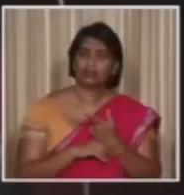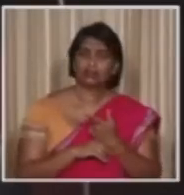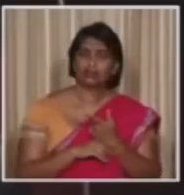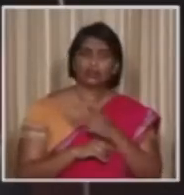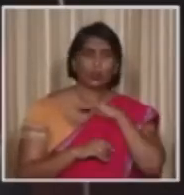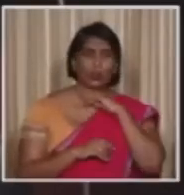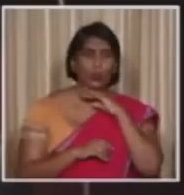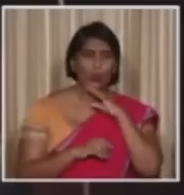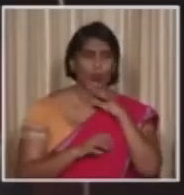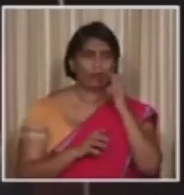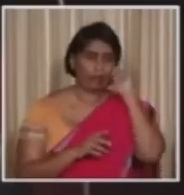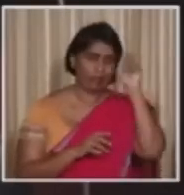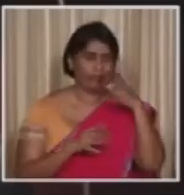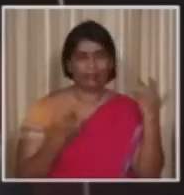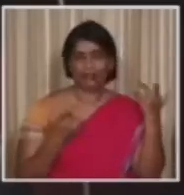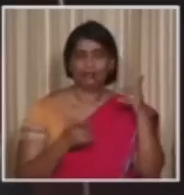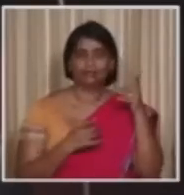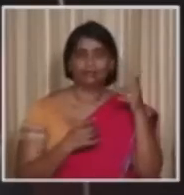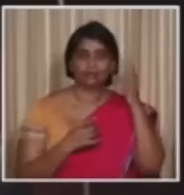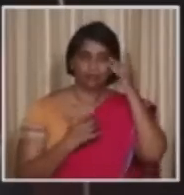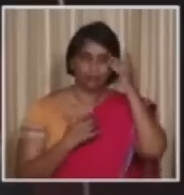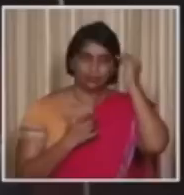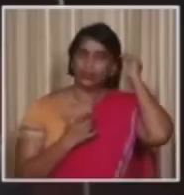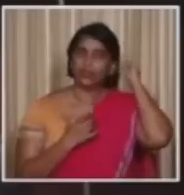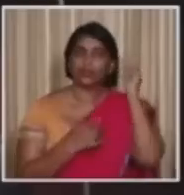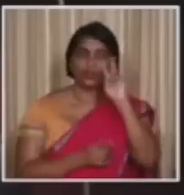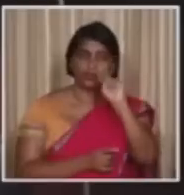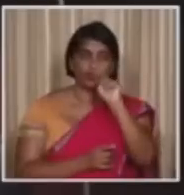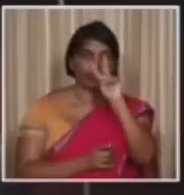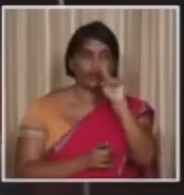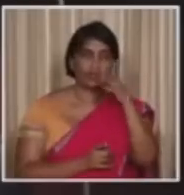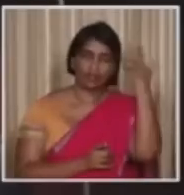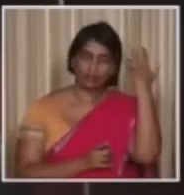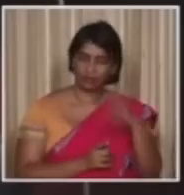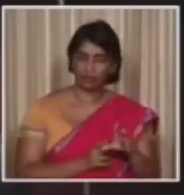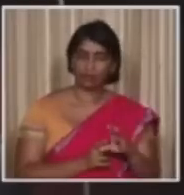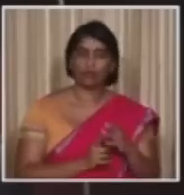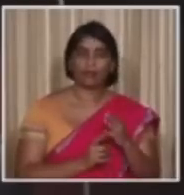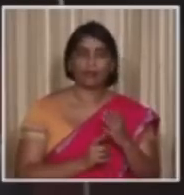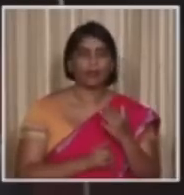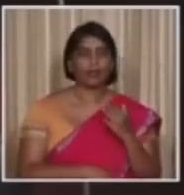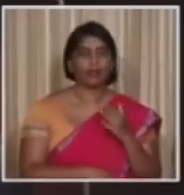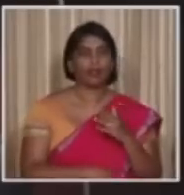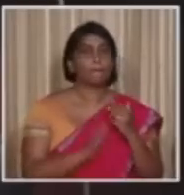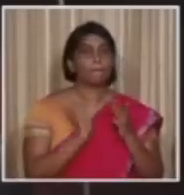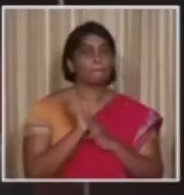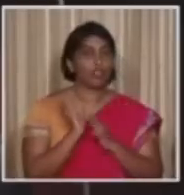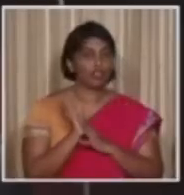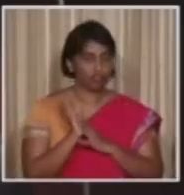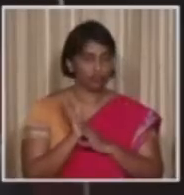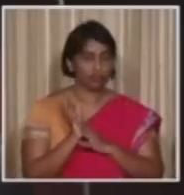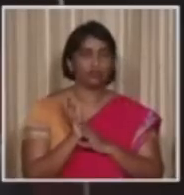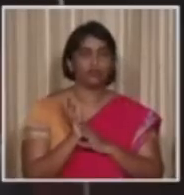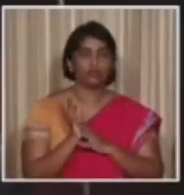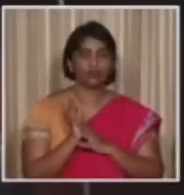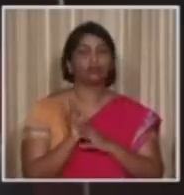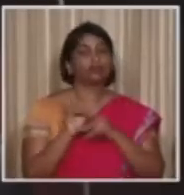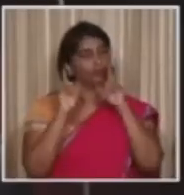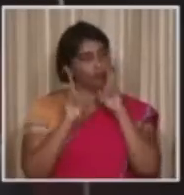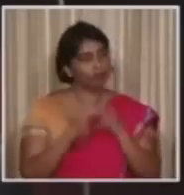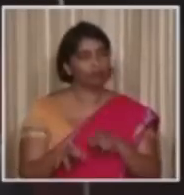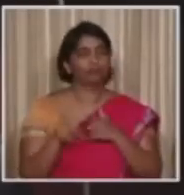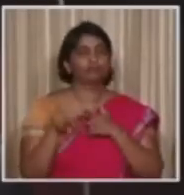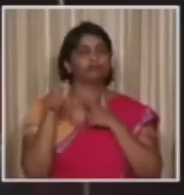ජුවා කියලා තව පුද්ගලෙක් මේ 20යි 21 ඉදී නැති වුණා. මාකඳුරේ මදුෂ් කියලා කෙනෙක් ඒ